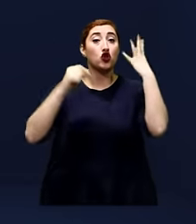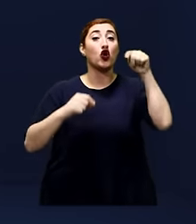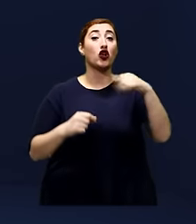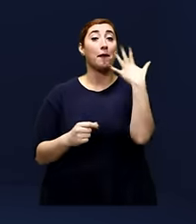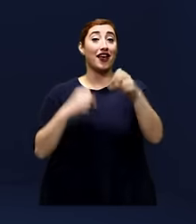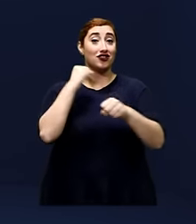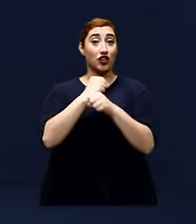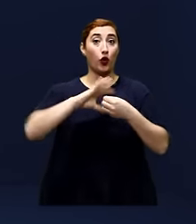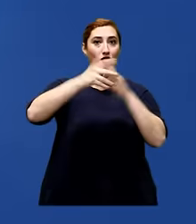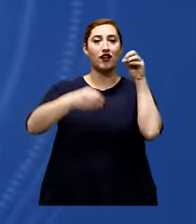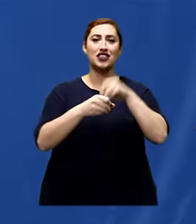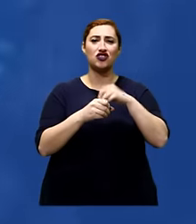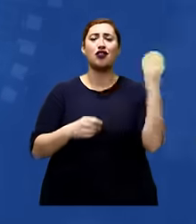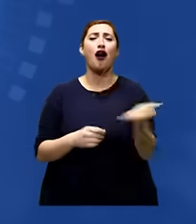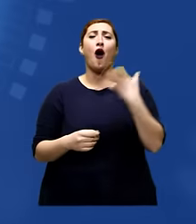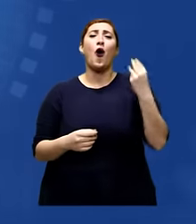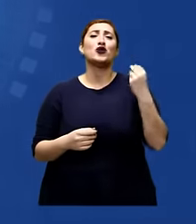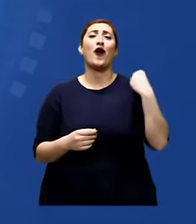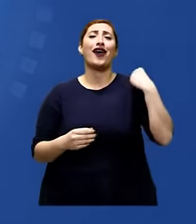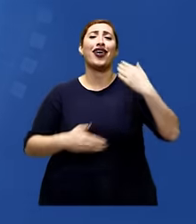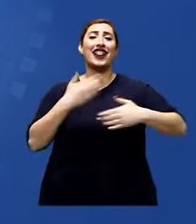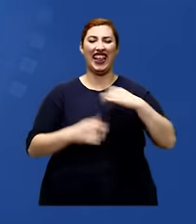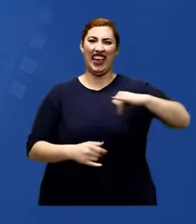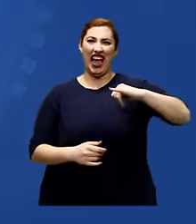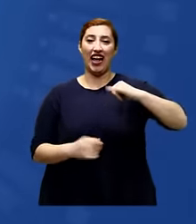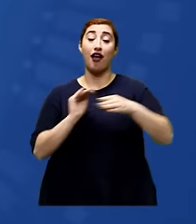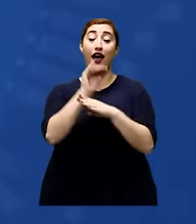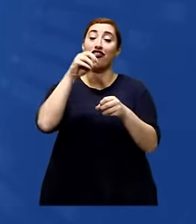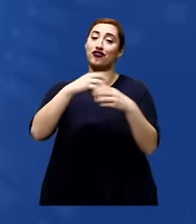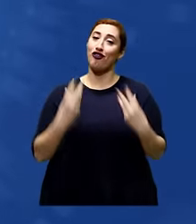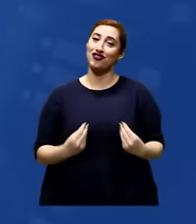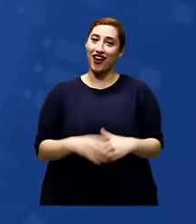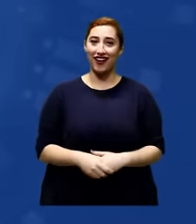Türkcell 4.5G dünyasında daha pek çok yenilik yakında hayatınızda.